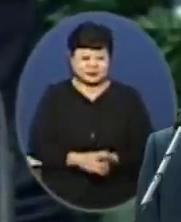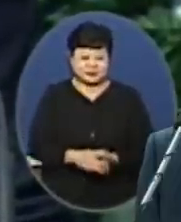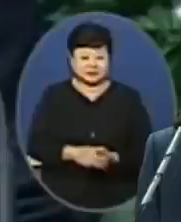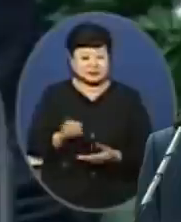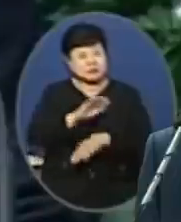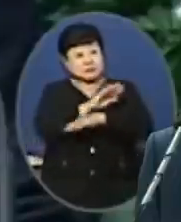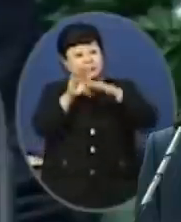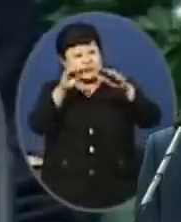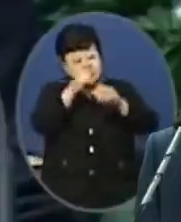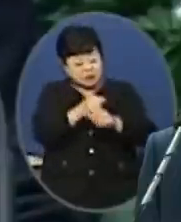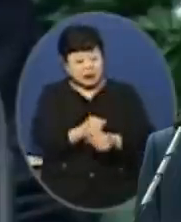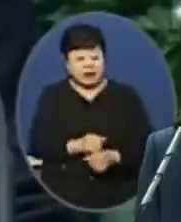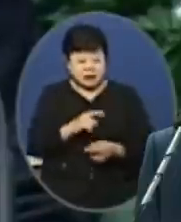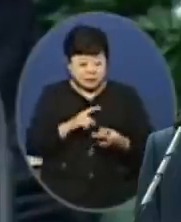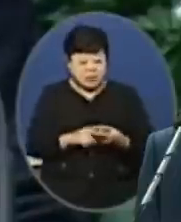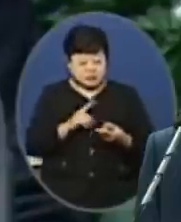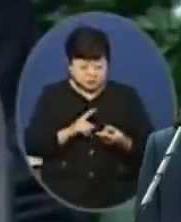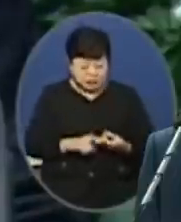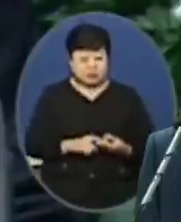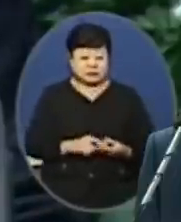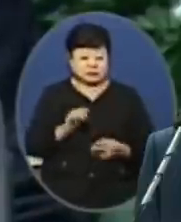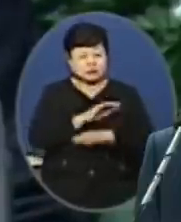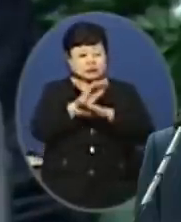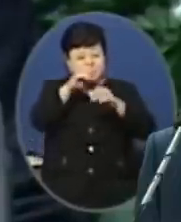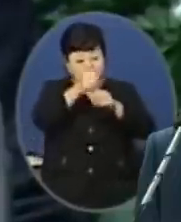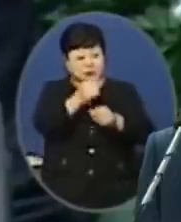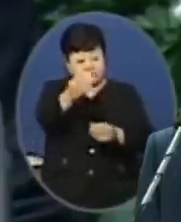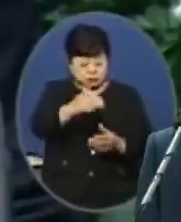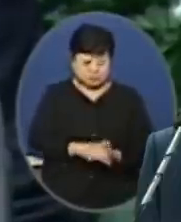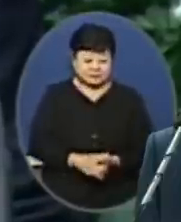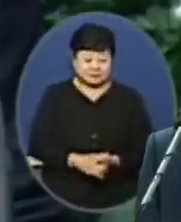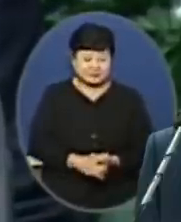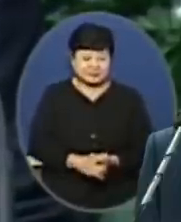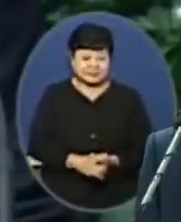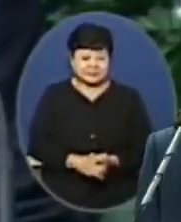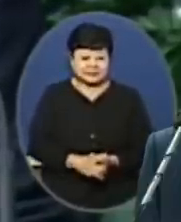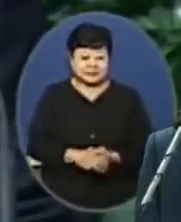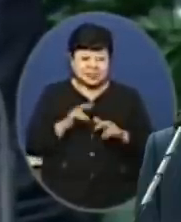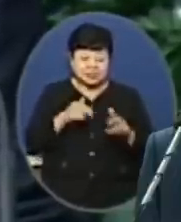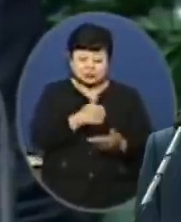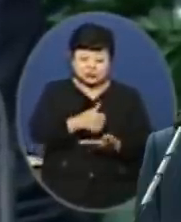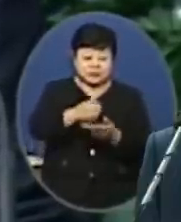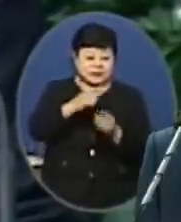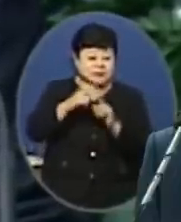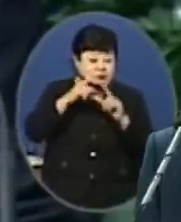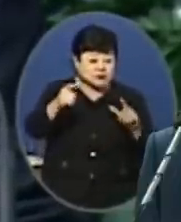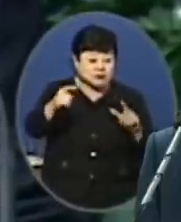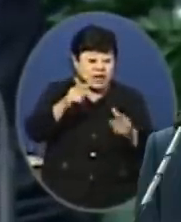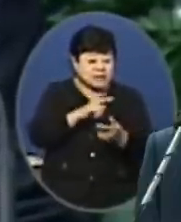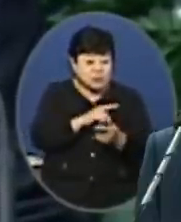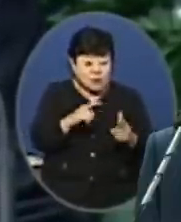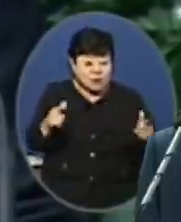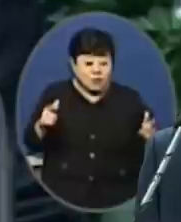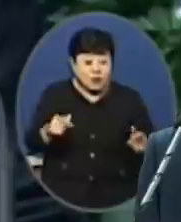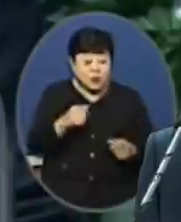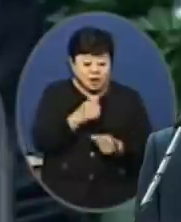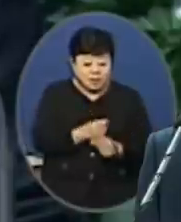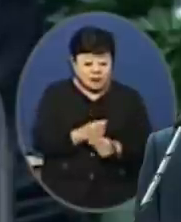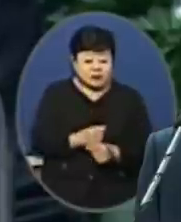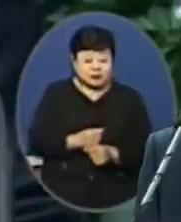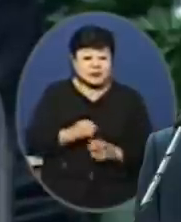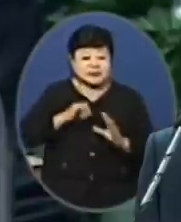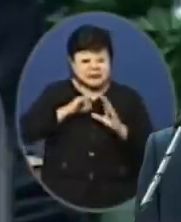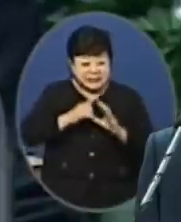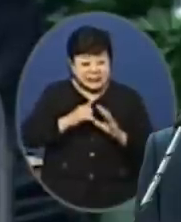궁창이 생겨나라 하니 그 말씀을 따라서 궁창을 만드신 것입니다. 이제는 주님이 말씀하시는 것이 아니라 다 만들어 놓은 이